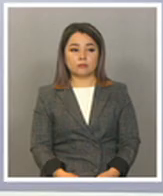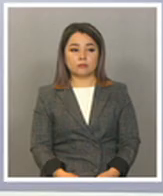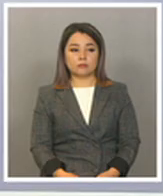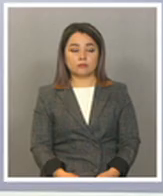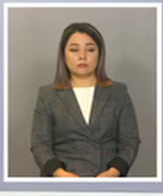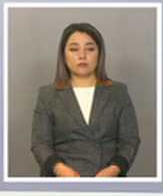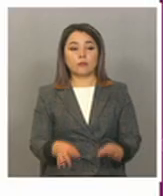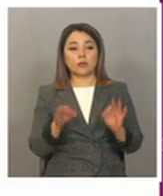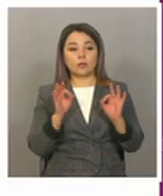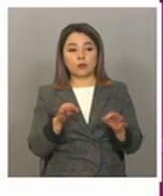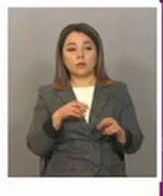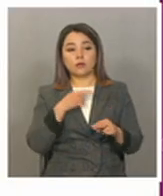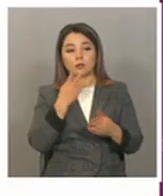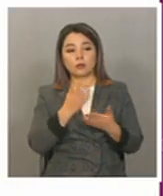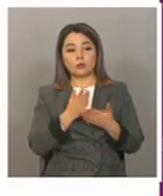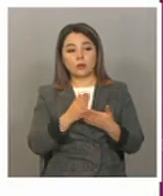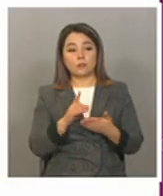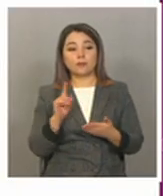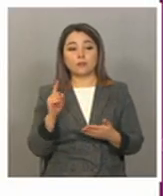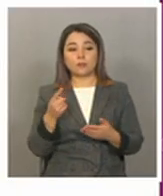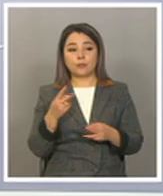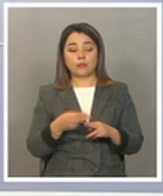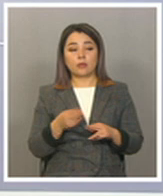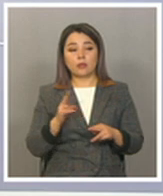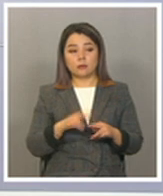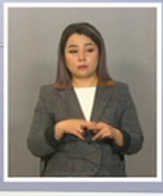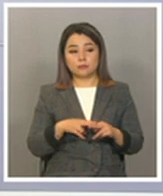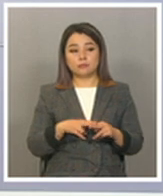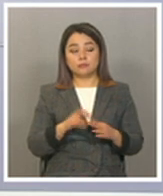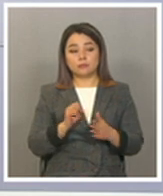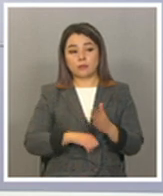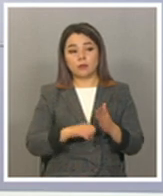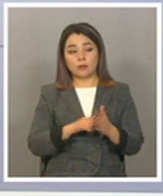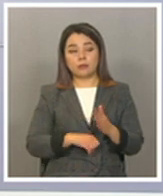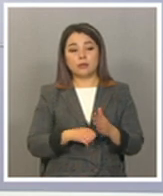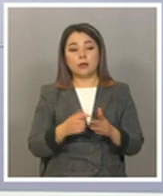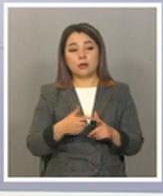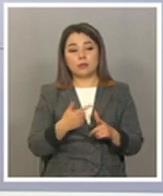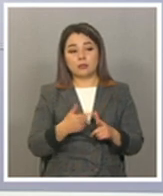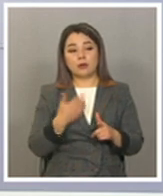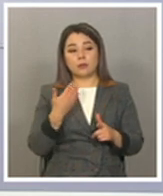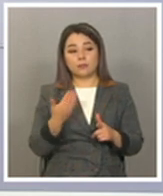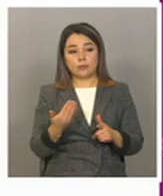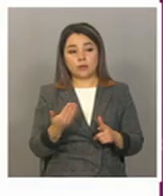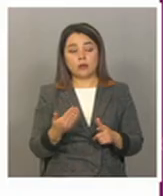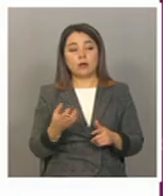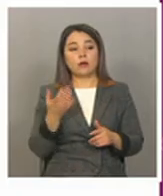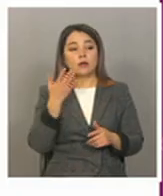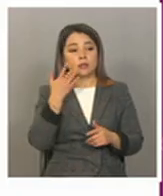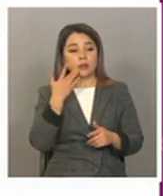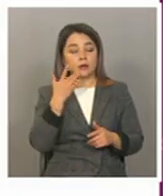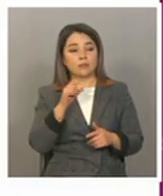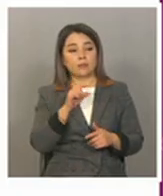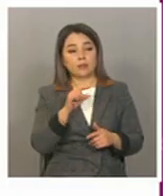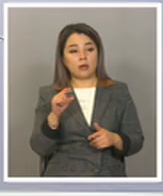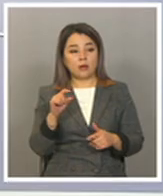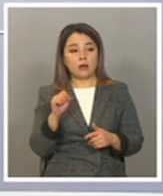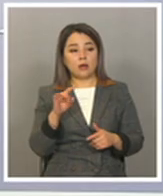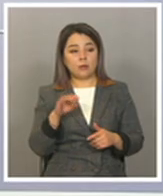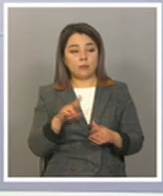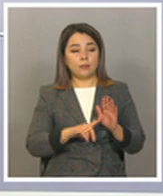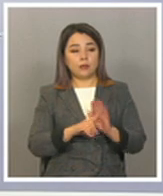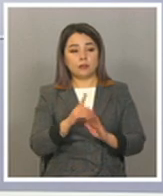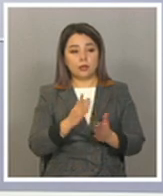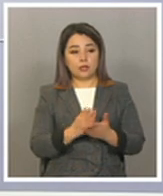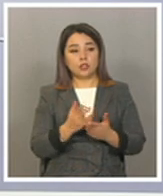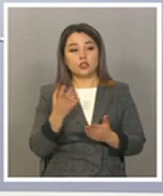Дұрысын қарап көрейік. Неліктен? Себебі, айнымалының атауы әрқашан әріптен басталады.